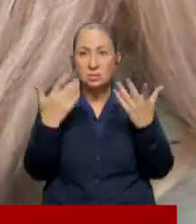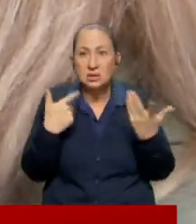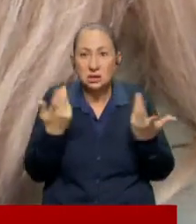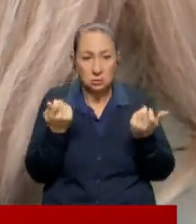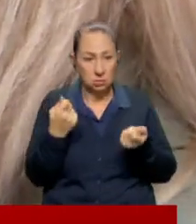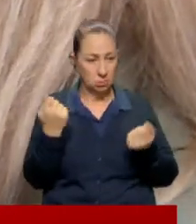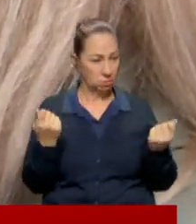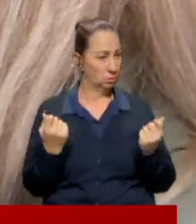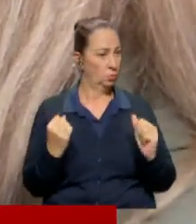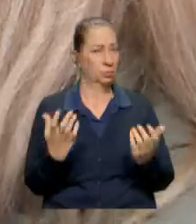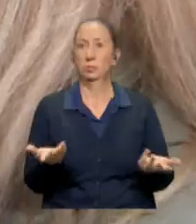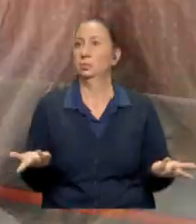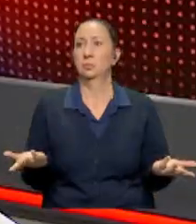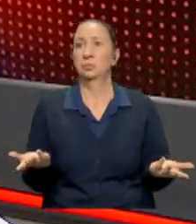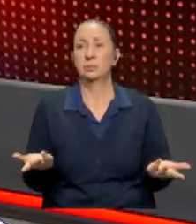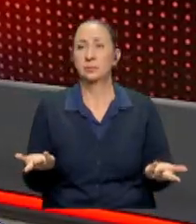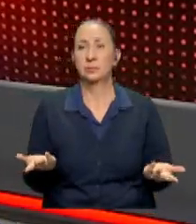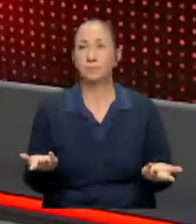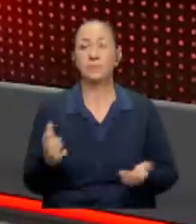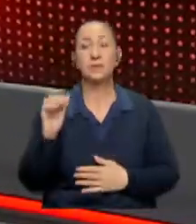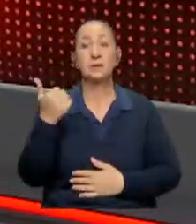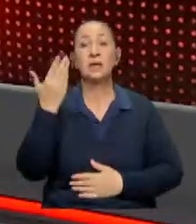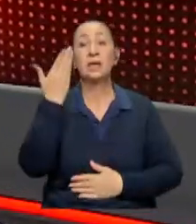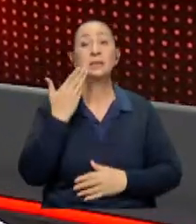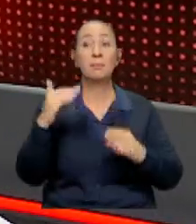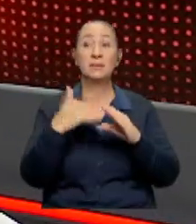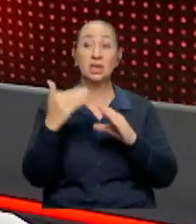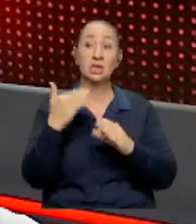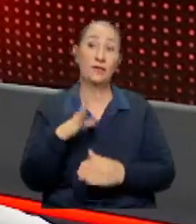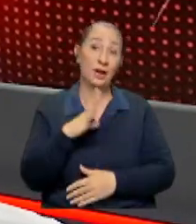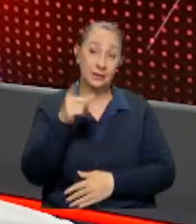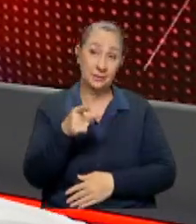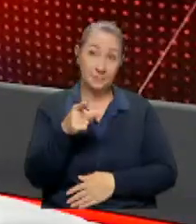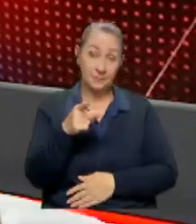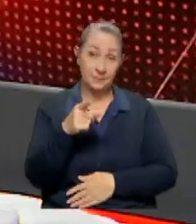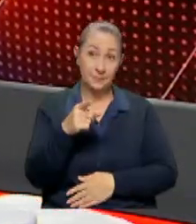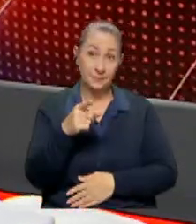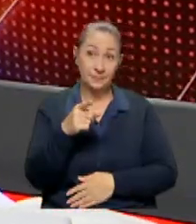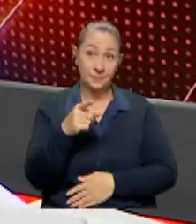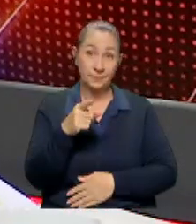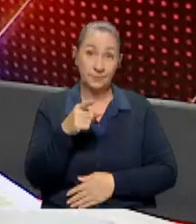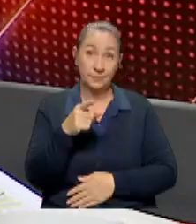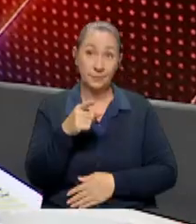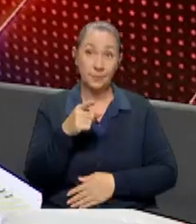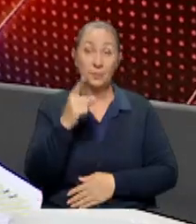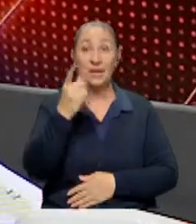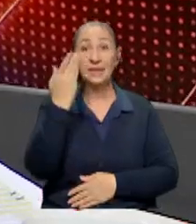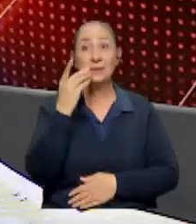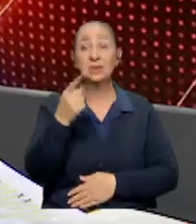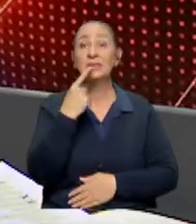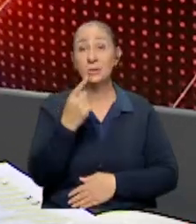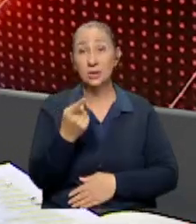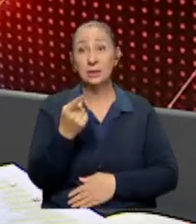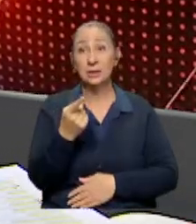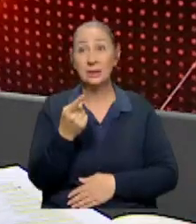nasıl ayakta duruyoruz diye. Kıymetli izleyicilerimizden gelen mesajlardan paylaşalım. Bir izleyicimiz demiş